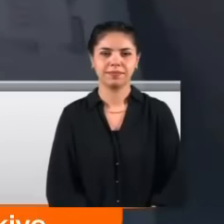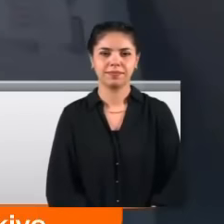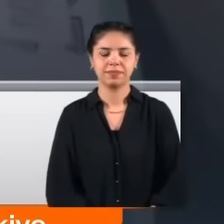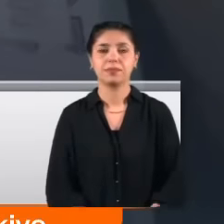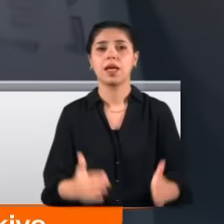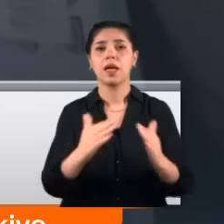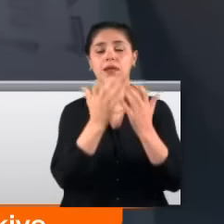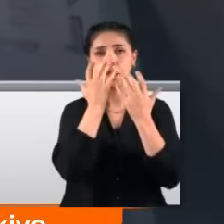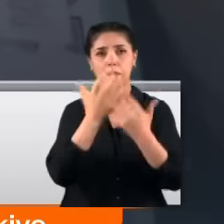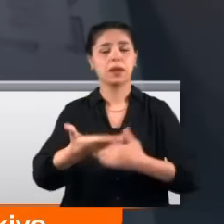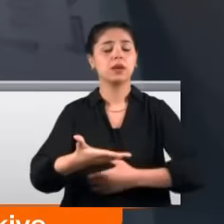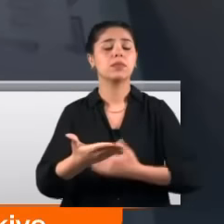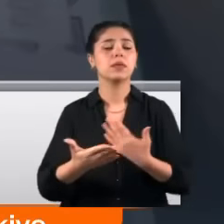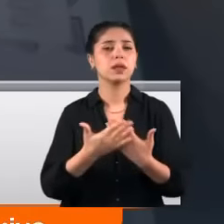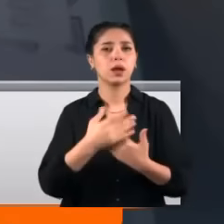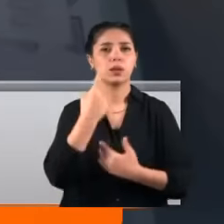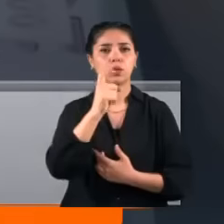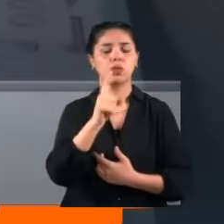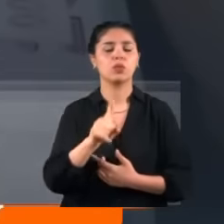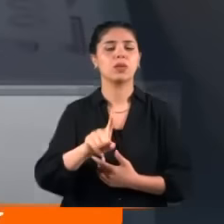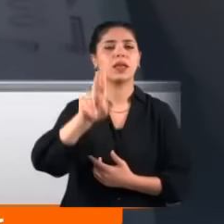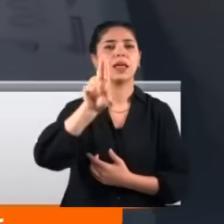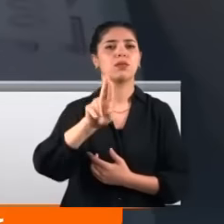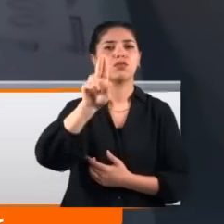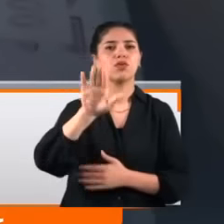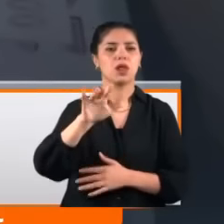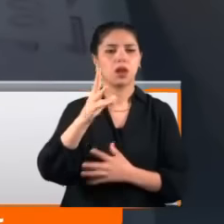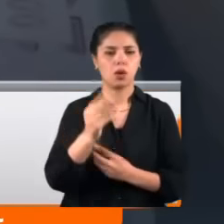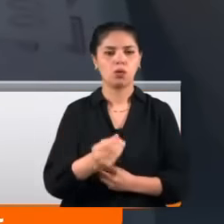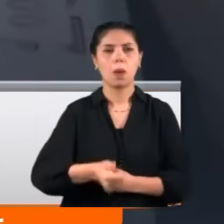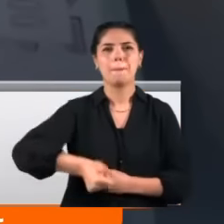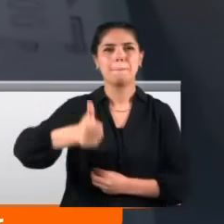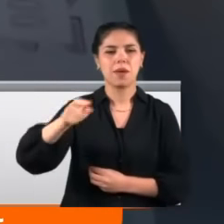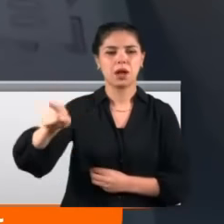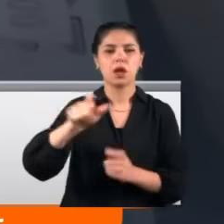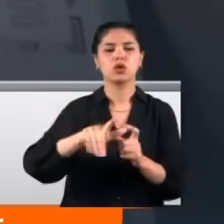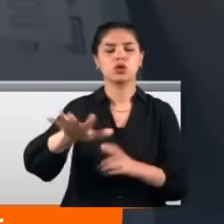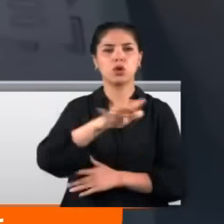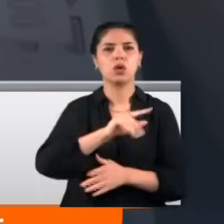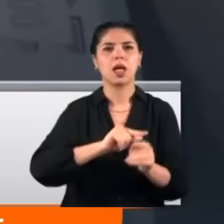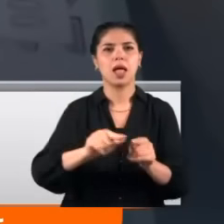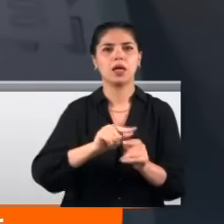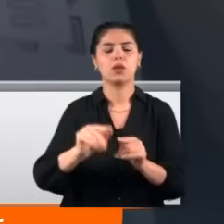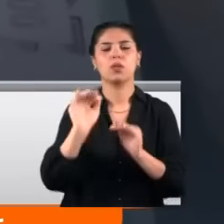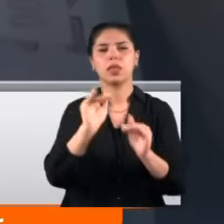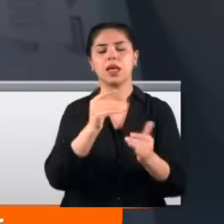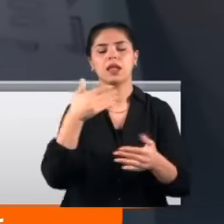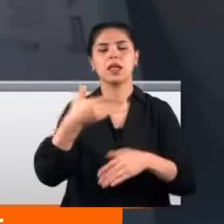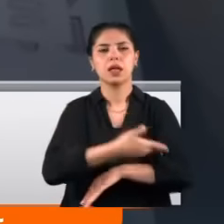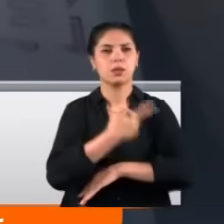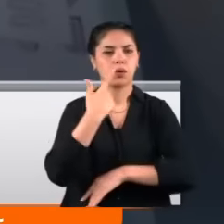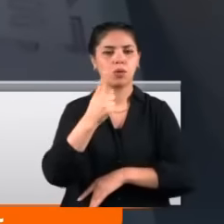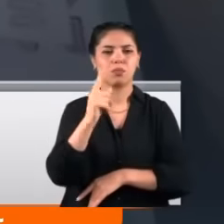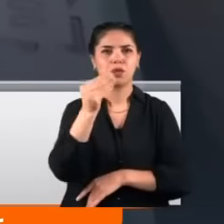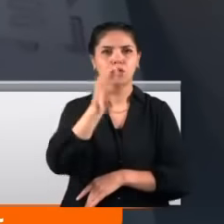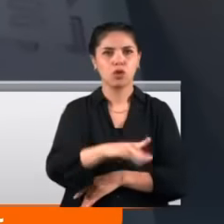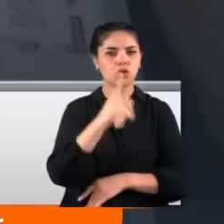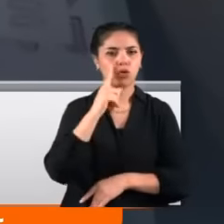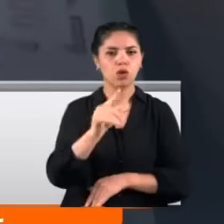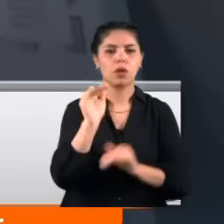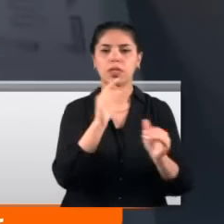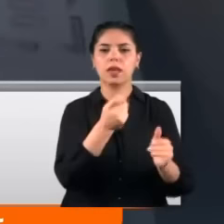Evde bakım yardımı 9077 lira oldu. Bakanlığın sosyal ve ekonomik destek hizmeti kapsamında çocuk başına yaptığı